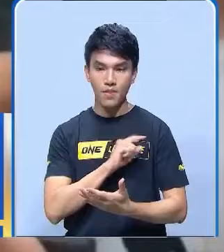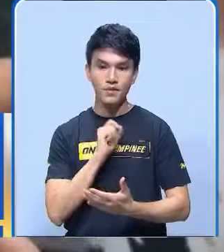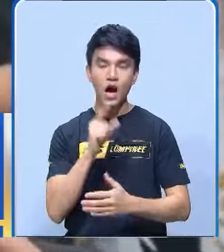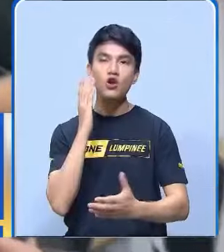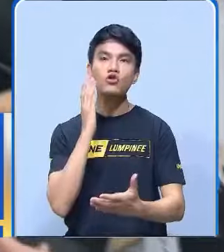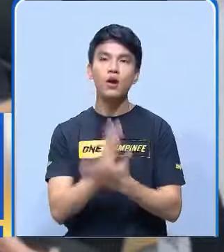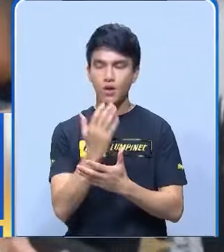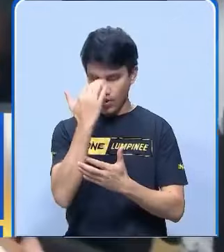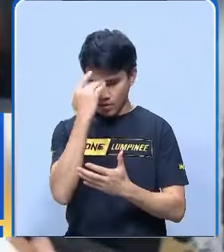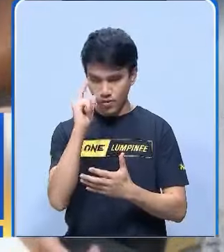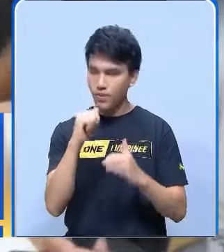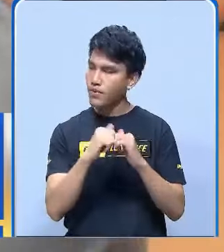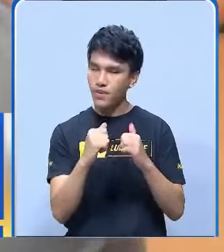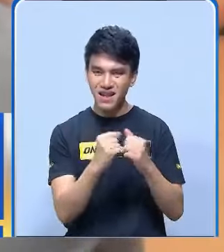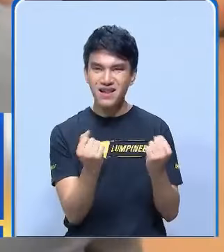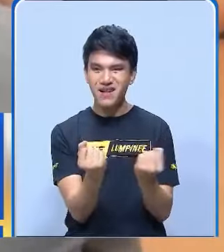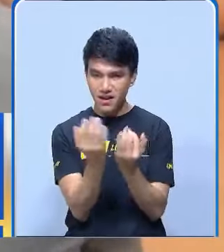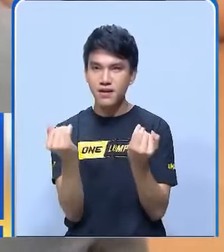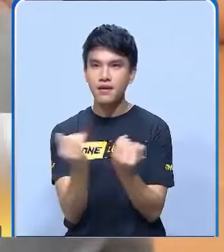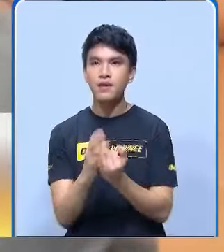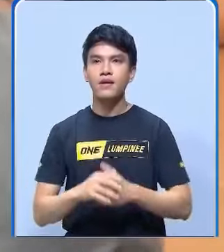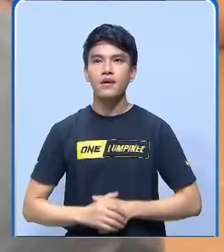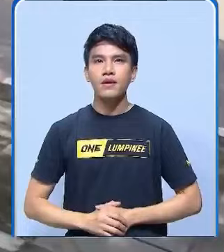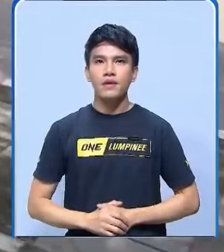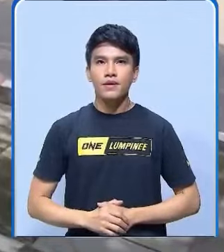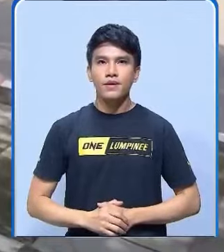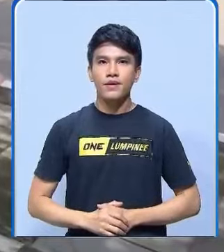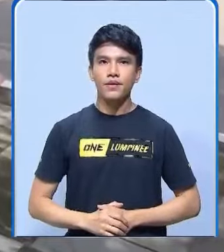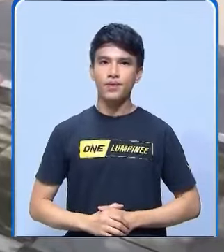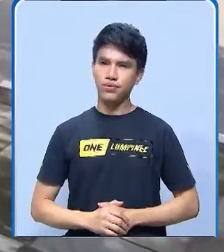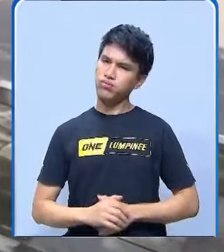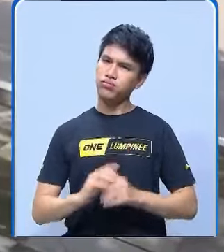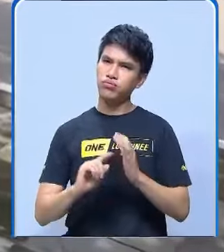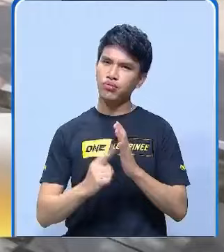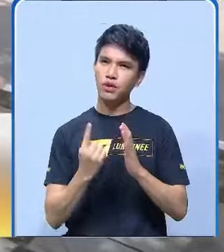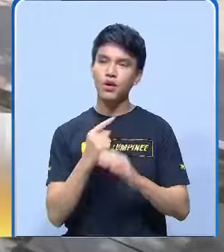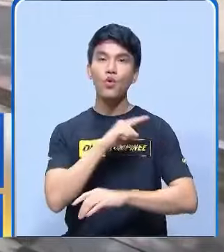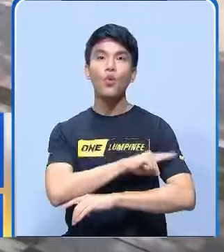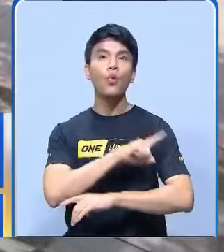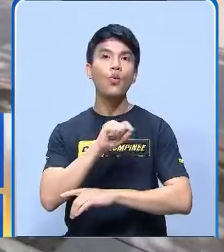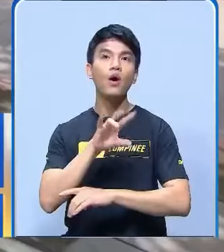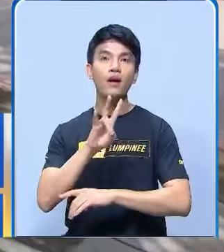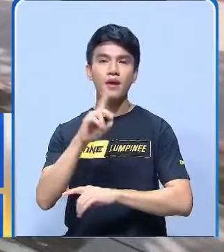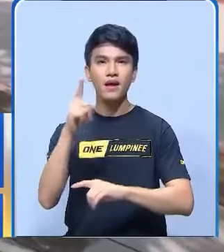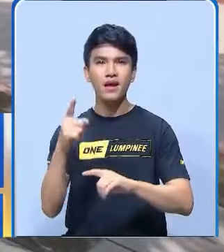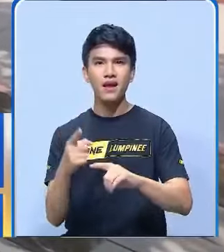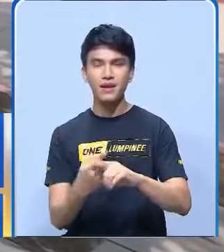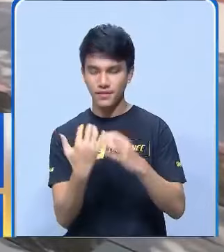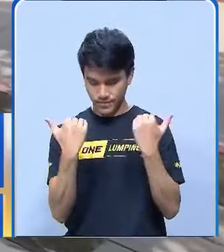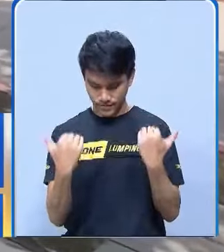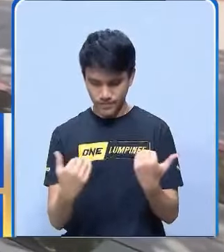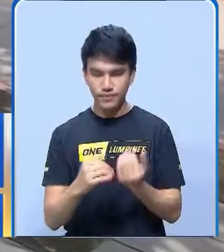ด้วยเพราะว่าได้รับความเดือดร้อนกันอย่างหนักเลยล่ะค่ะเริ่มปิดตั้งแต่วันที่เท่าไหร่วันที่ 27ค่ะเดือนไหนครับเดือนเย